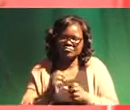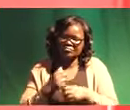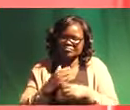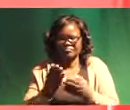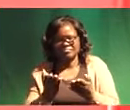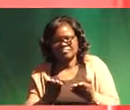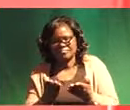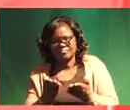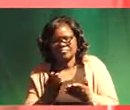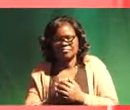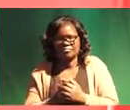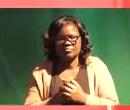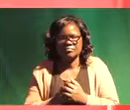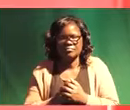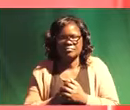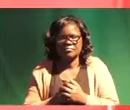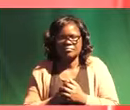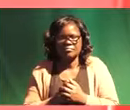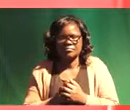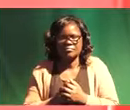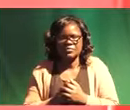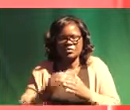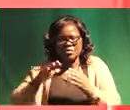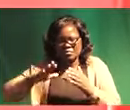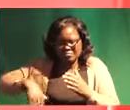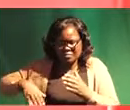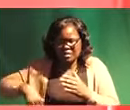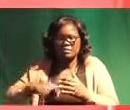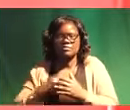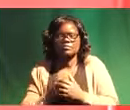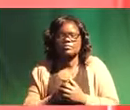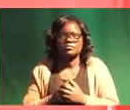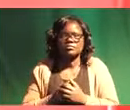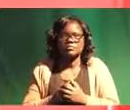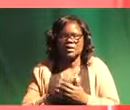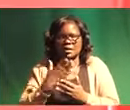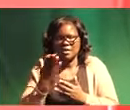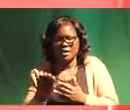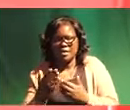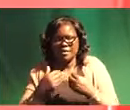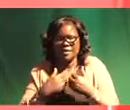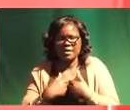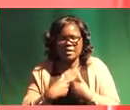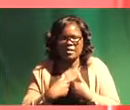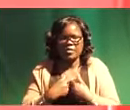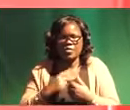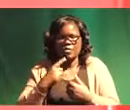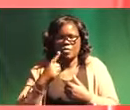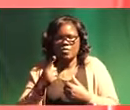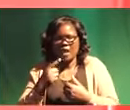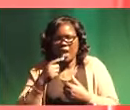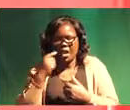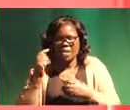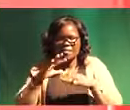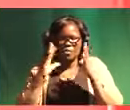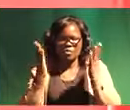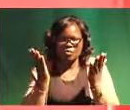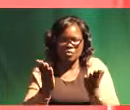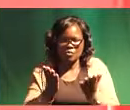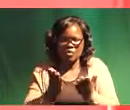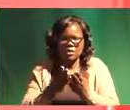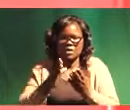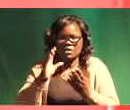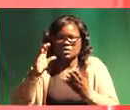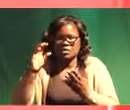ni kimaumbile ama ni kijografia, tuko nyuma. Hapa tuko na one Igembe Msima,